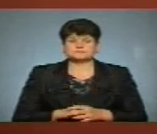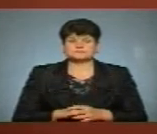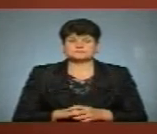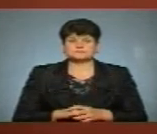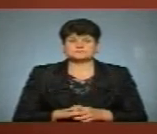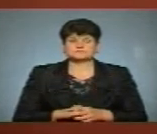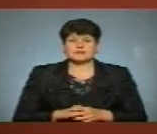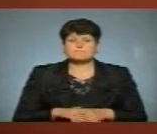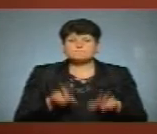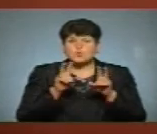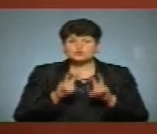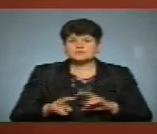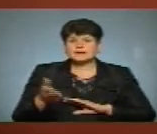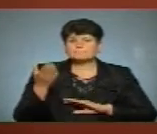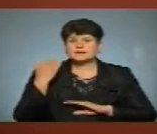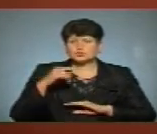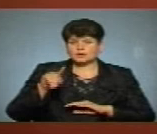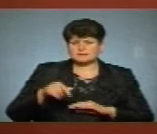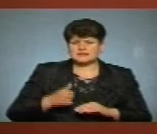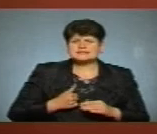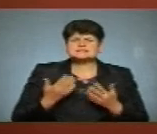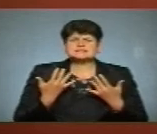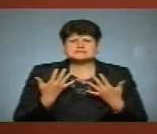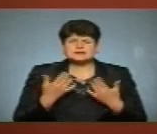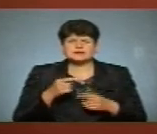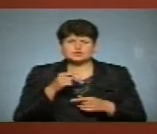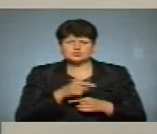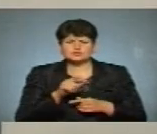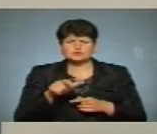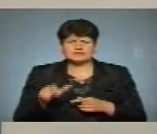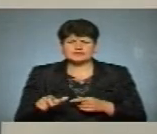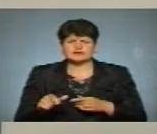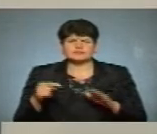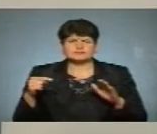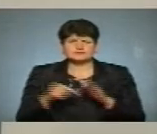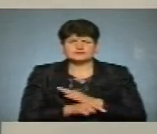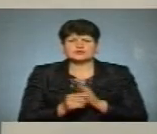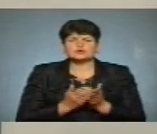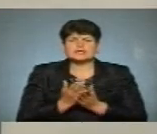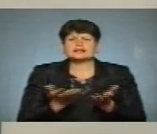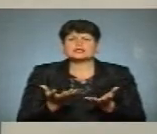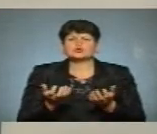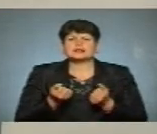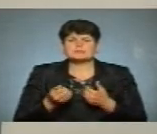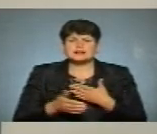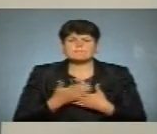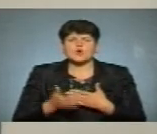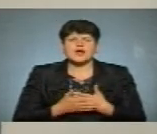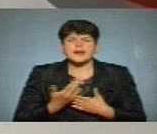Ще проаналізуйте минулий призов. Скільки осіб тоді ухилилося від служби і які вони отримали покарання за такі свої